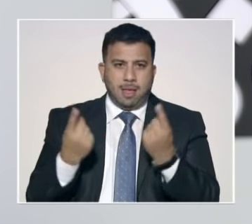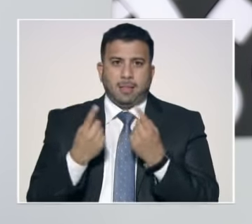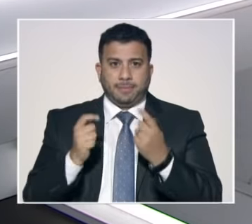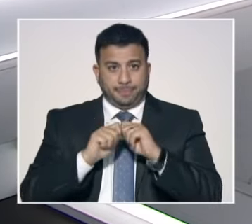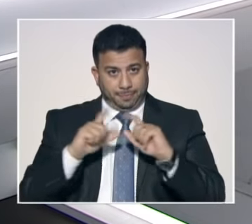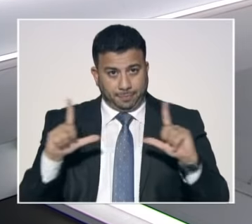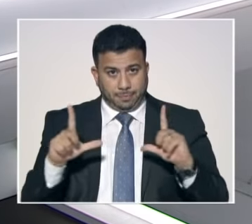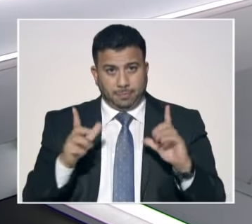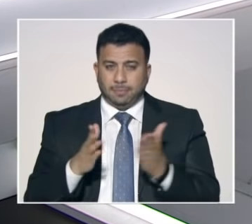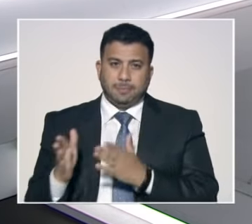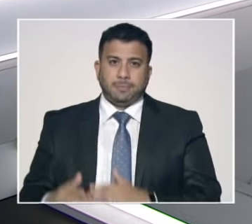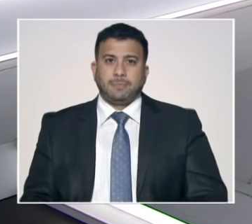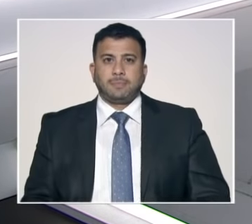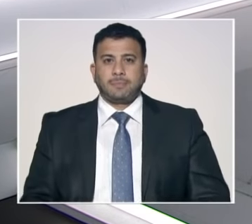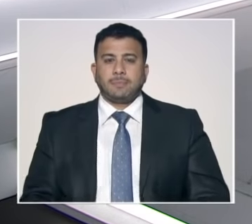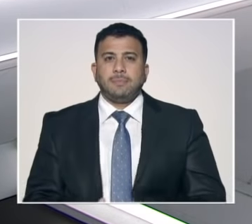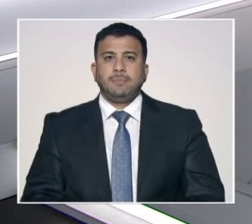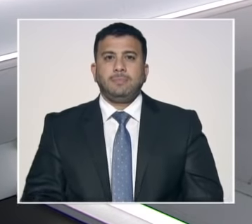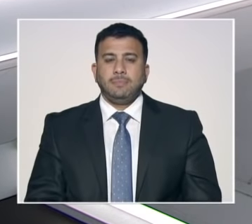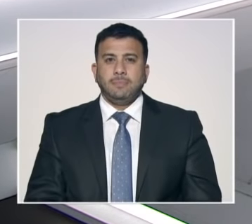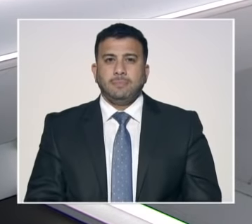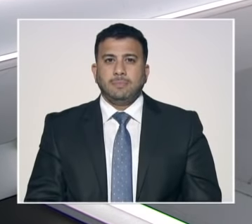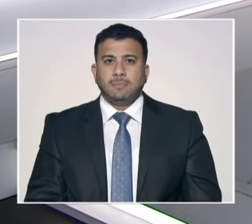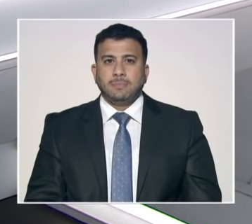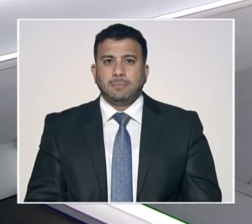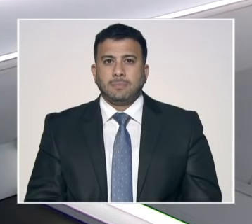أم يحيى من الجزائر تقول بأن